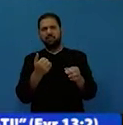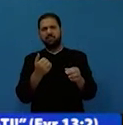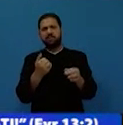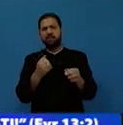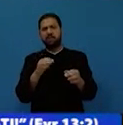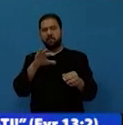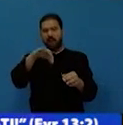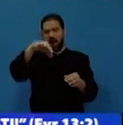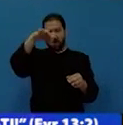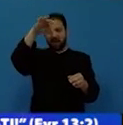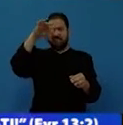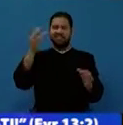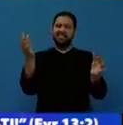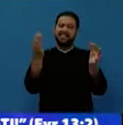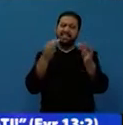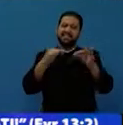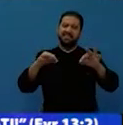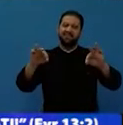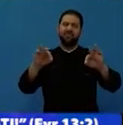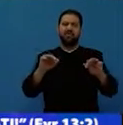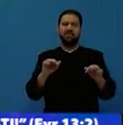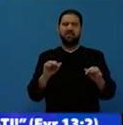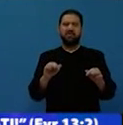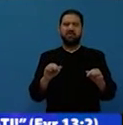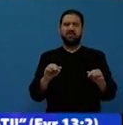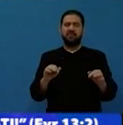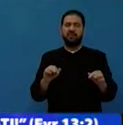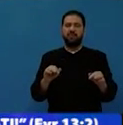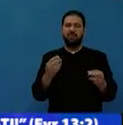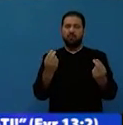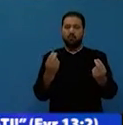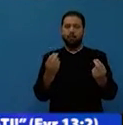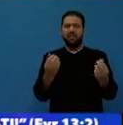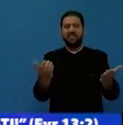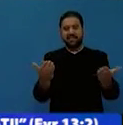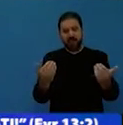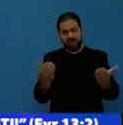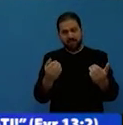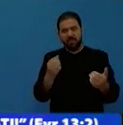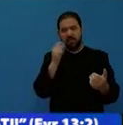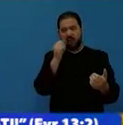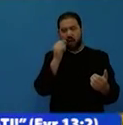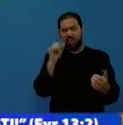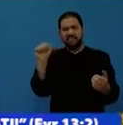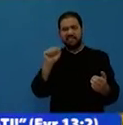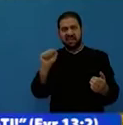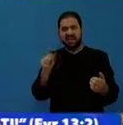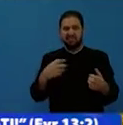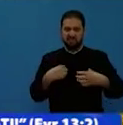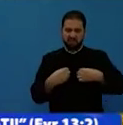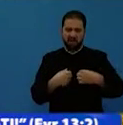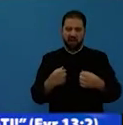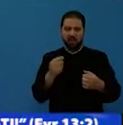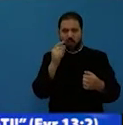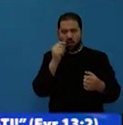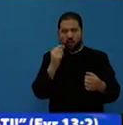mai ales să fim, să primim pe cel străin, să îmbrăcăm pe cel gol, să